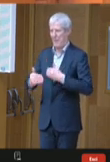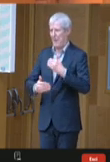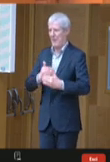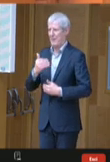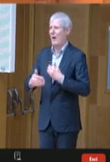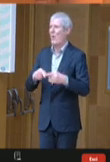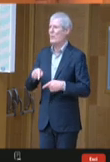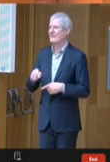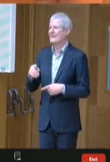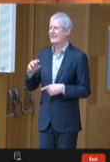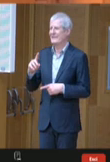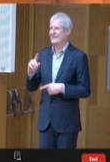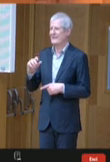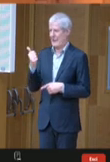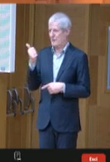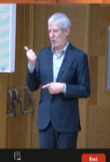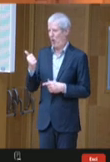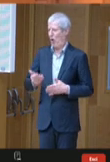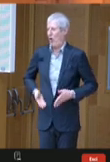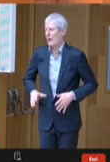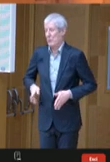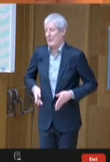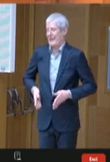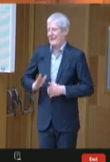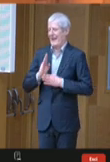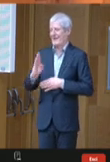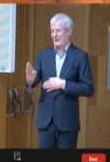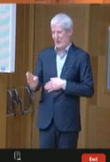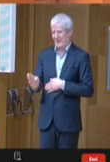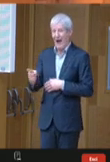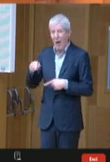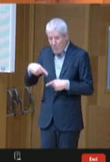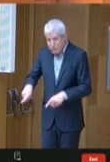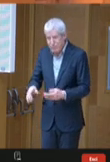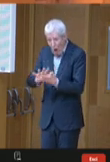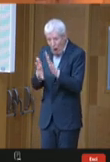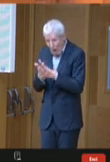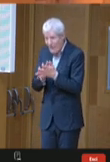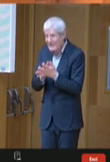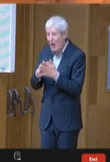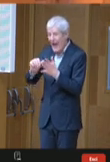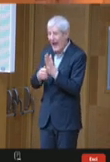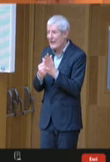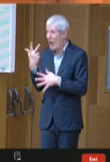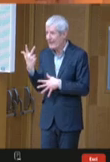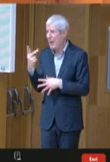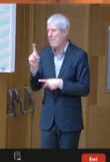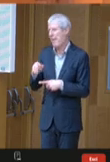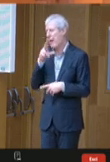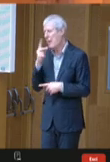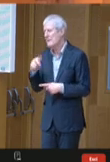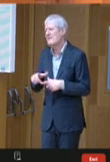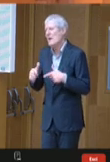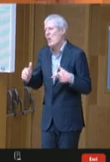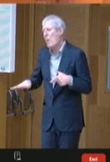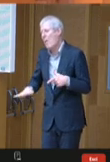in questa direzione. Naturalmente in questa convenzione l'articolo 3, che parla dello sviluppo dei bambini con